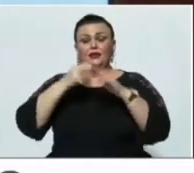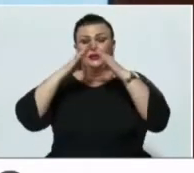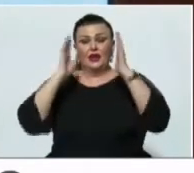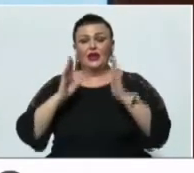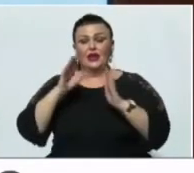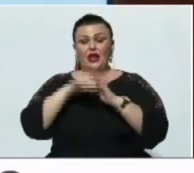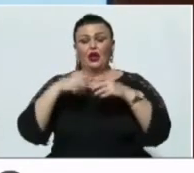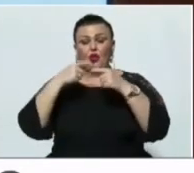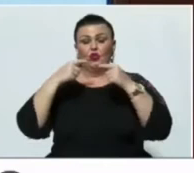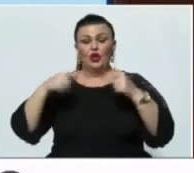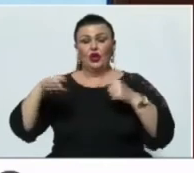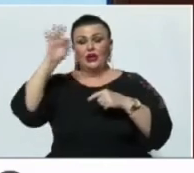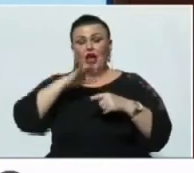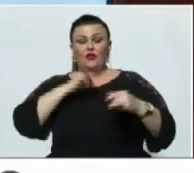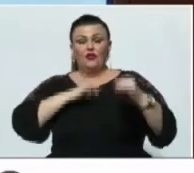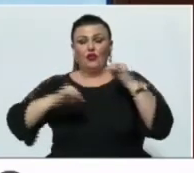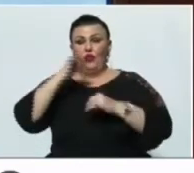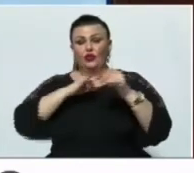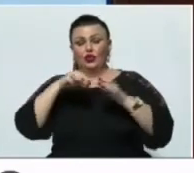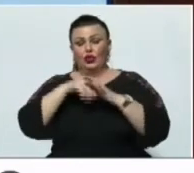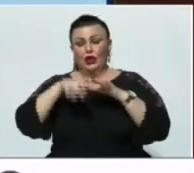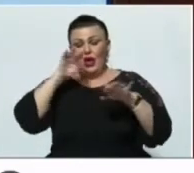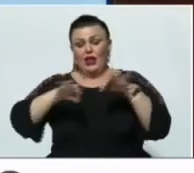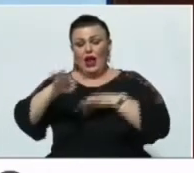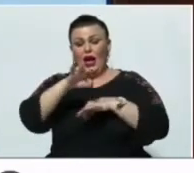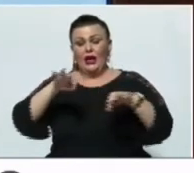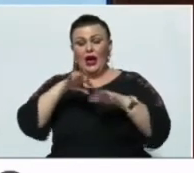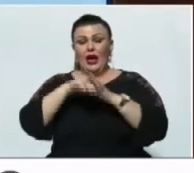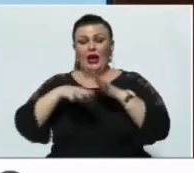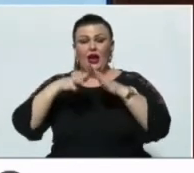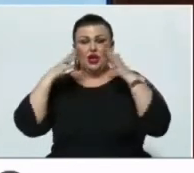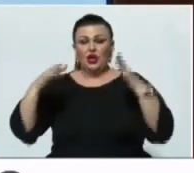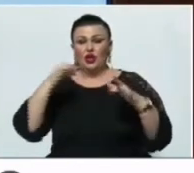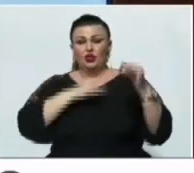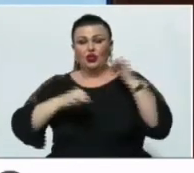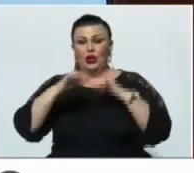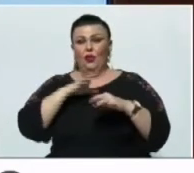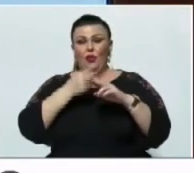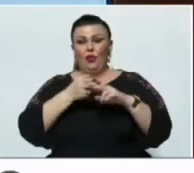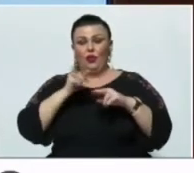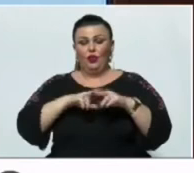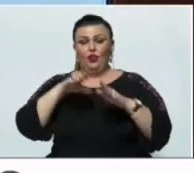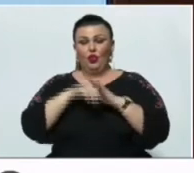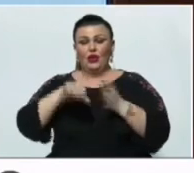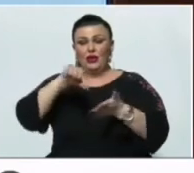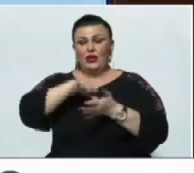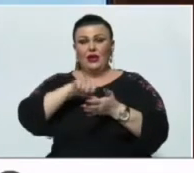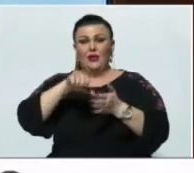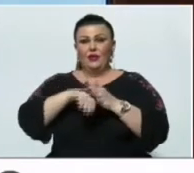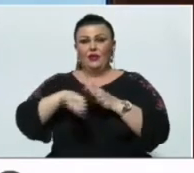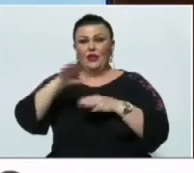görüşdə müxtəlif mövzuları öz ətrafında birləşdirən layihələr barədə geniş müzakirələr aparılmışdır və həmin tədbirdə Miqrasiya